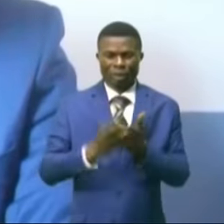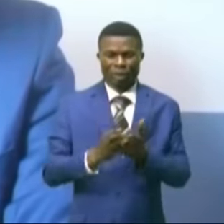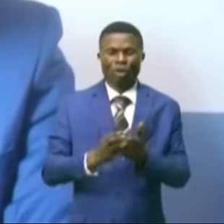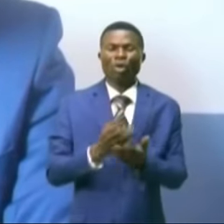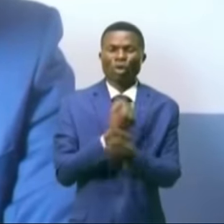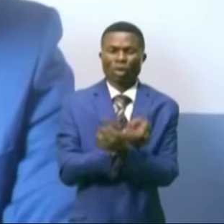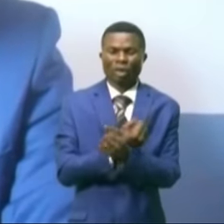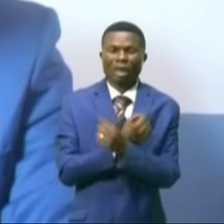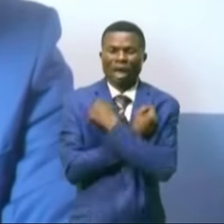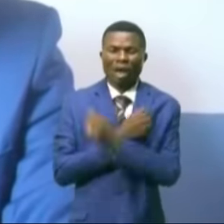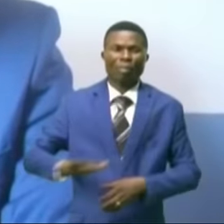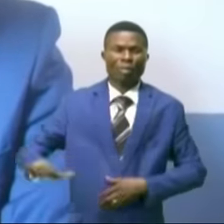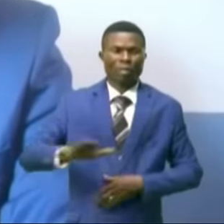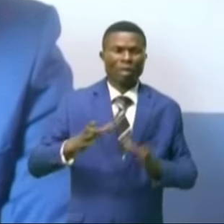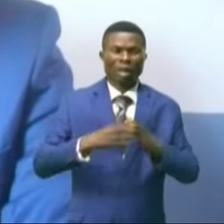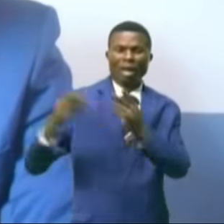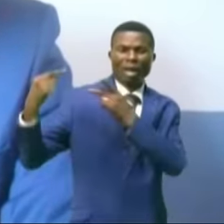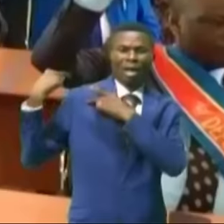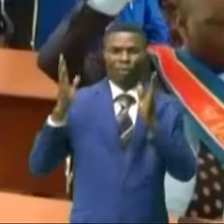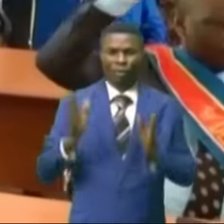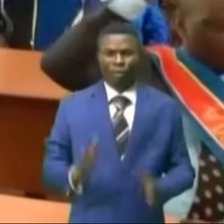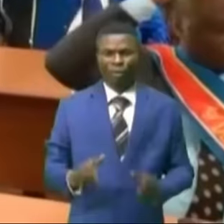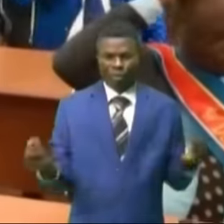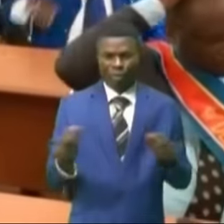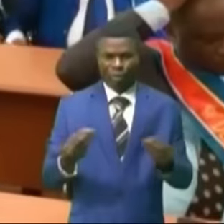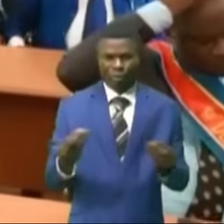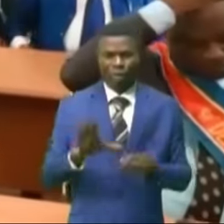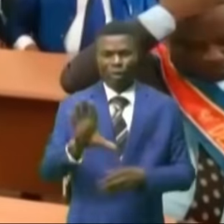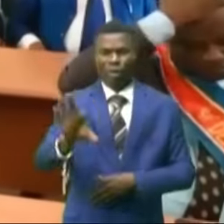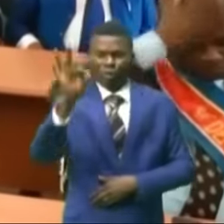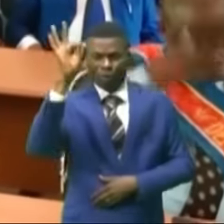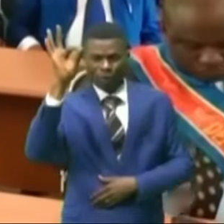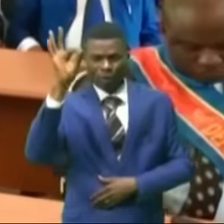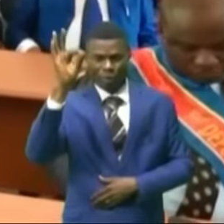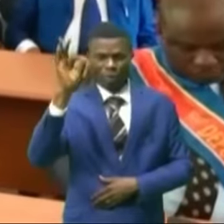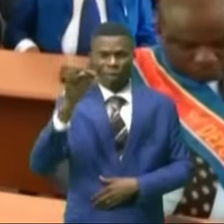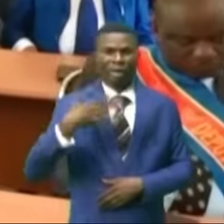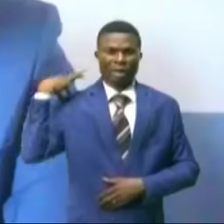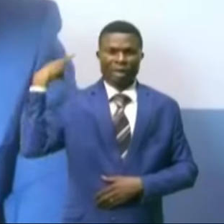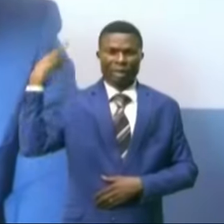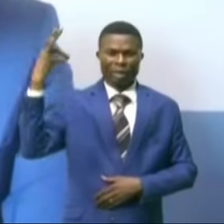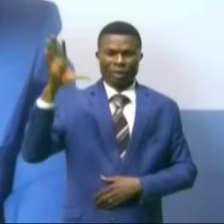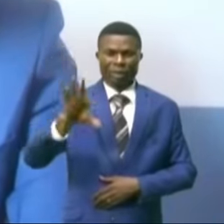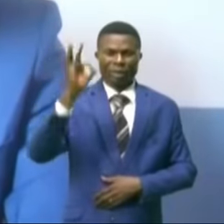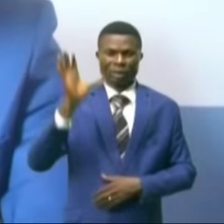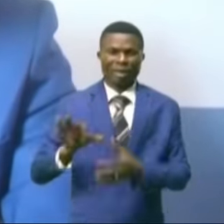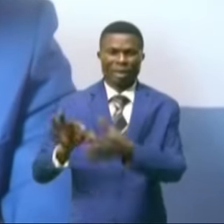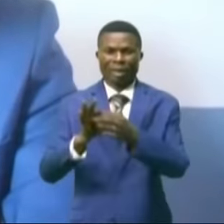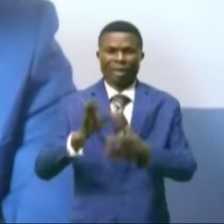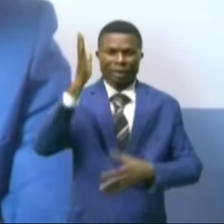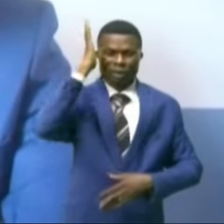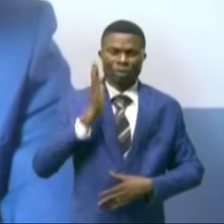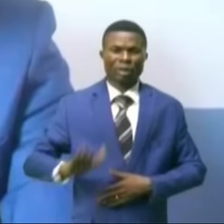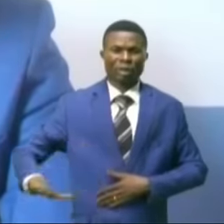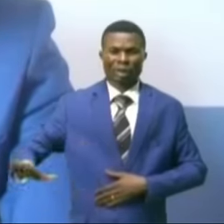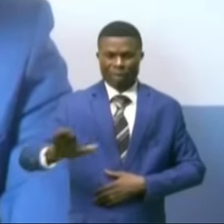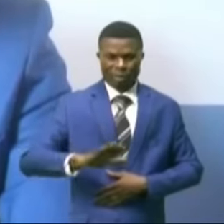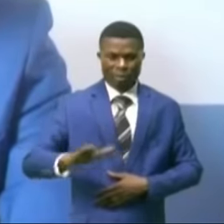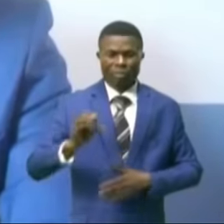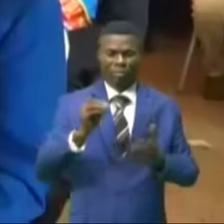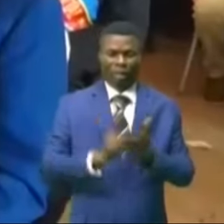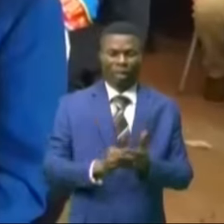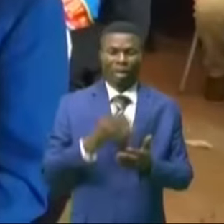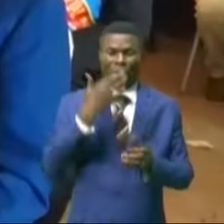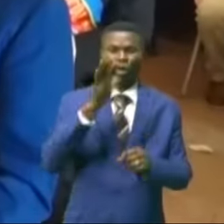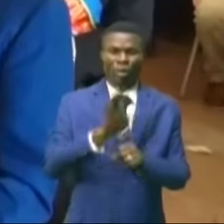civiques avec toute responsabilité afin de faire leur choix sur les candidats désignés par l'Union sacrée de la nation. Il a en outre